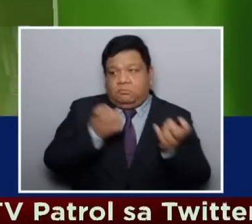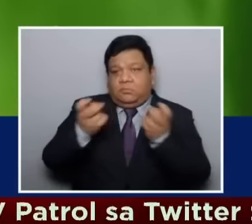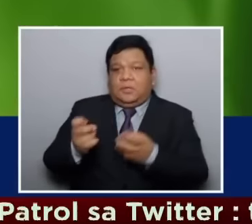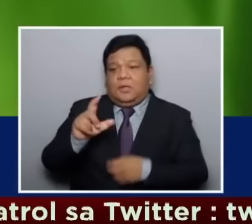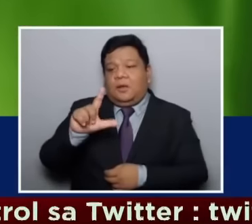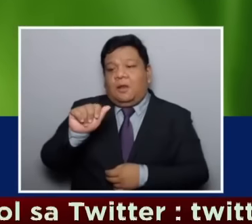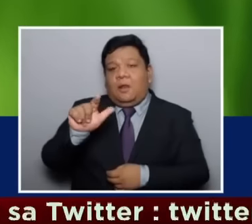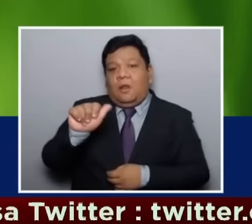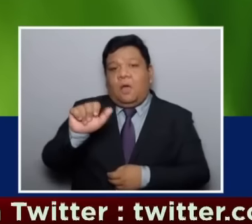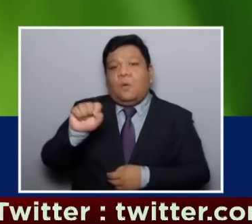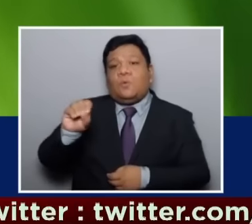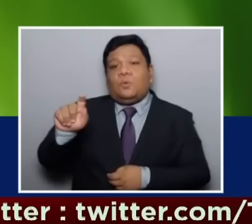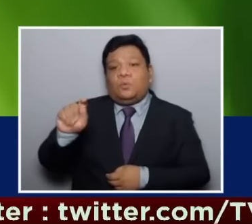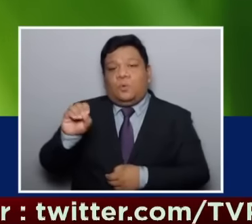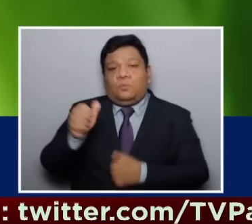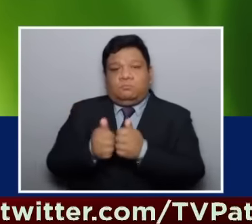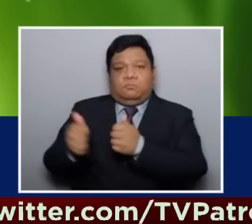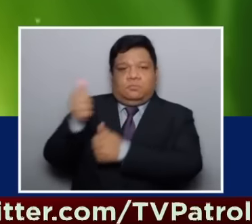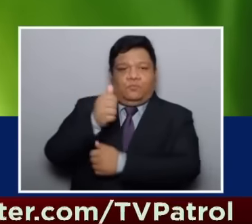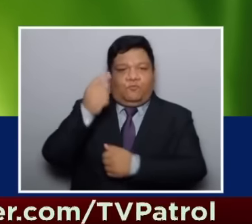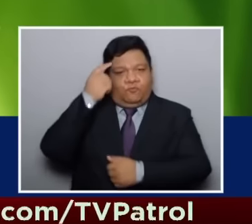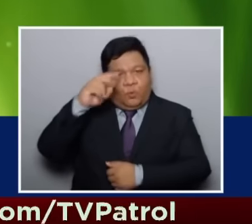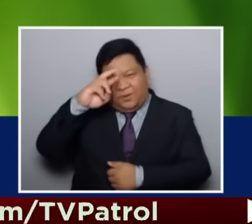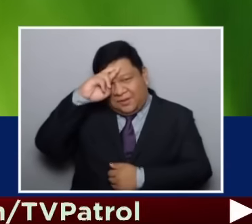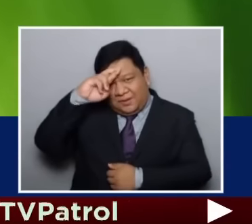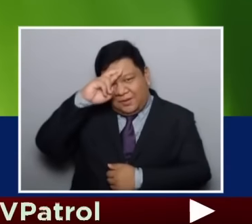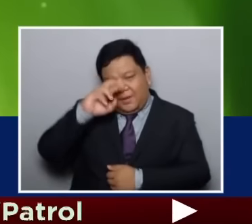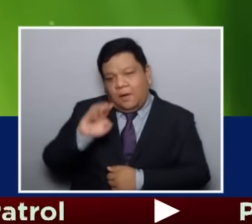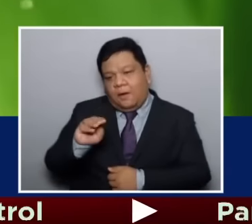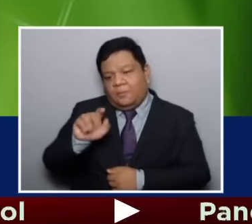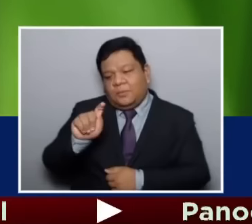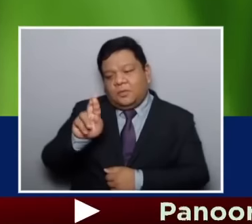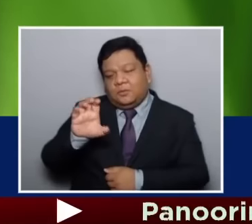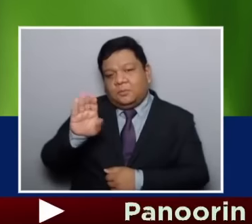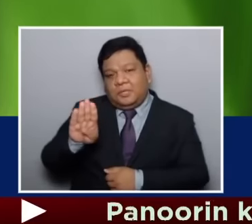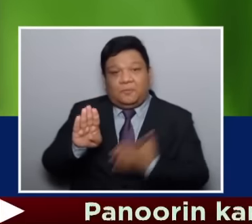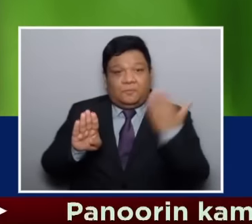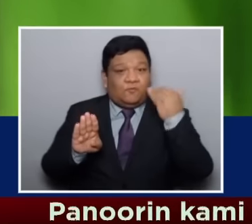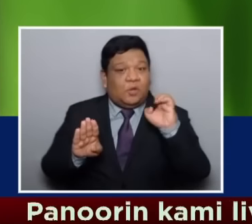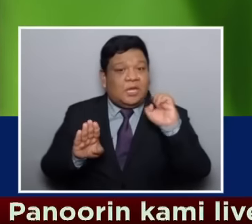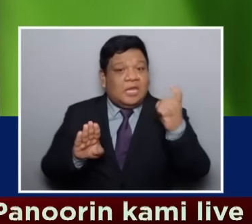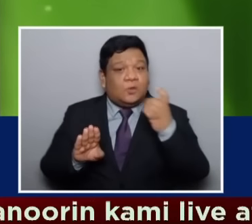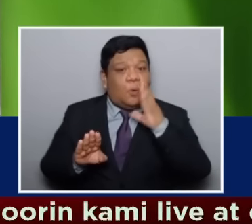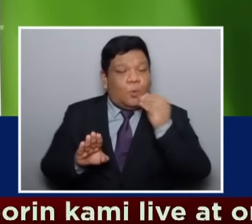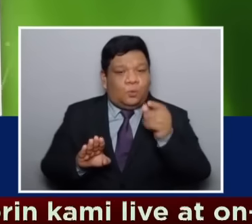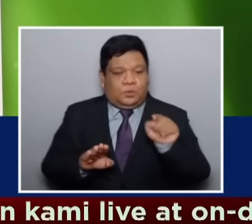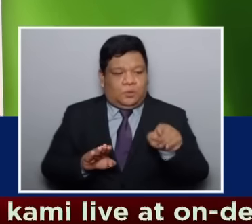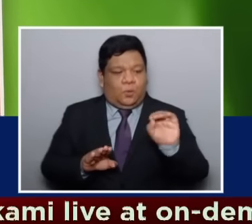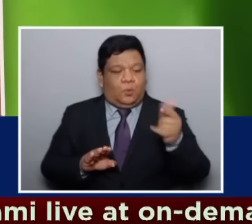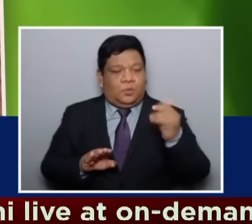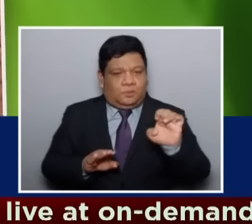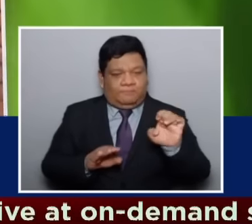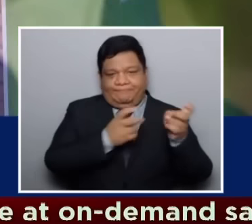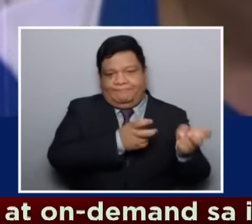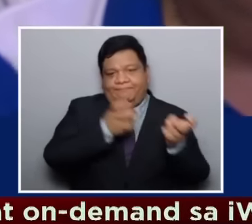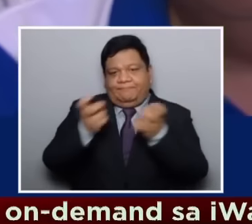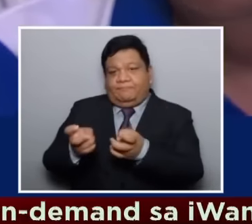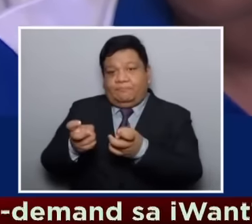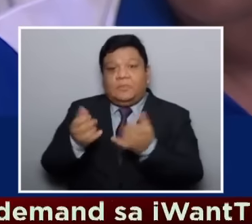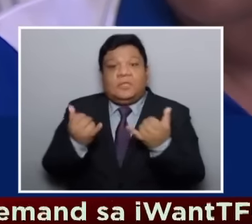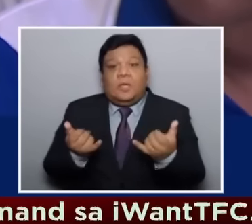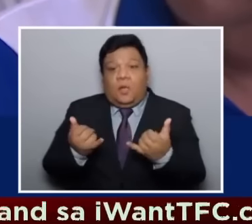TV Review Classification Board ng outgoing MTRCB chairperson na si Attorney Ogie Haro. Malimit na tanong ngayon sa anak